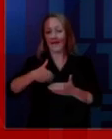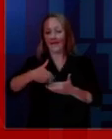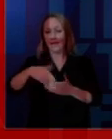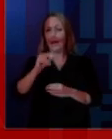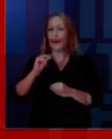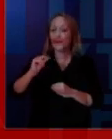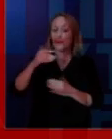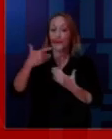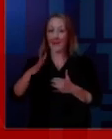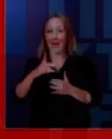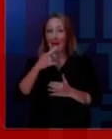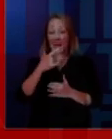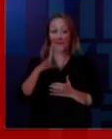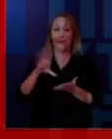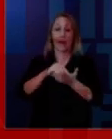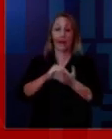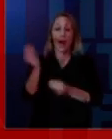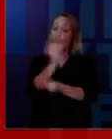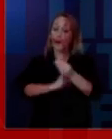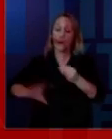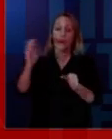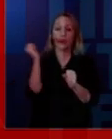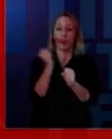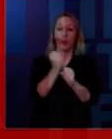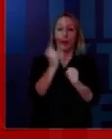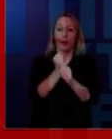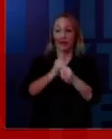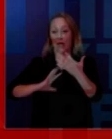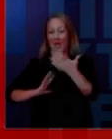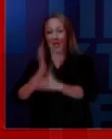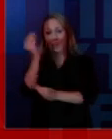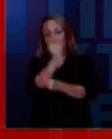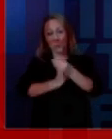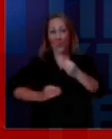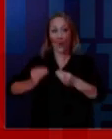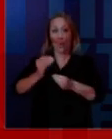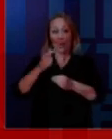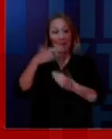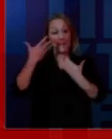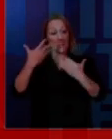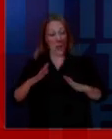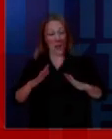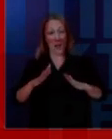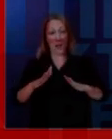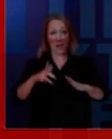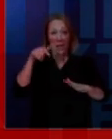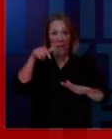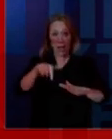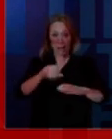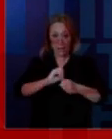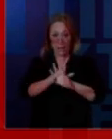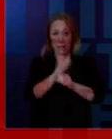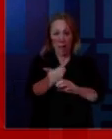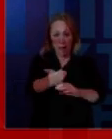Υποσχέθηκαν περισσότερες δουλειές και μεγαλύτερη ανάπτυξη. Και πριν καν μας συναντήσει η